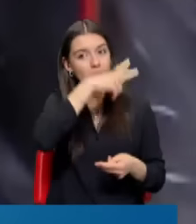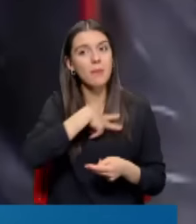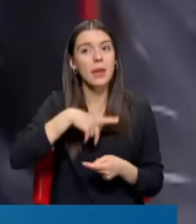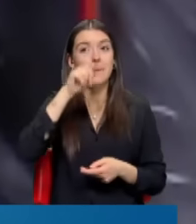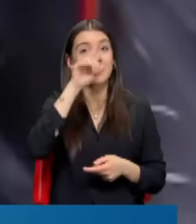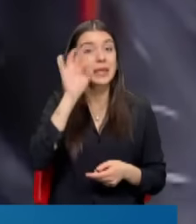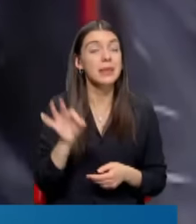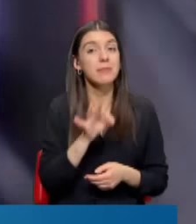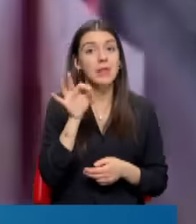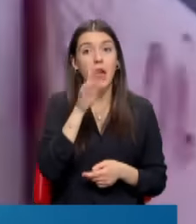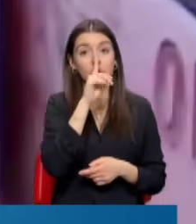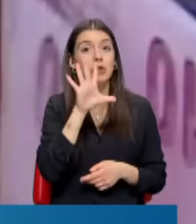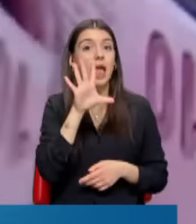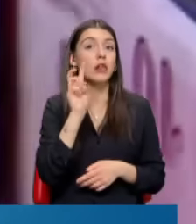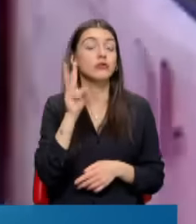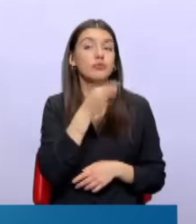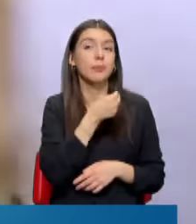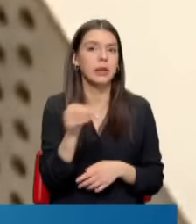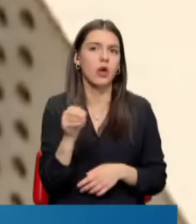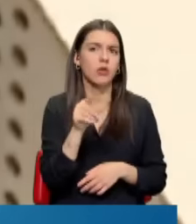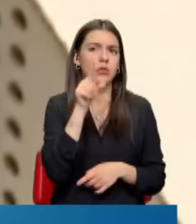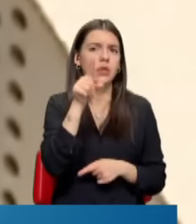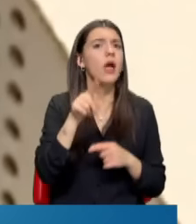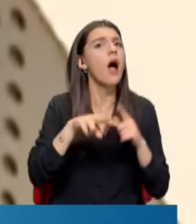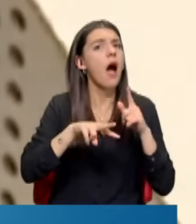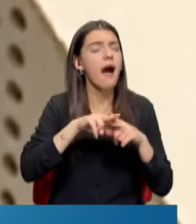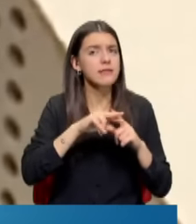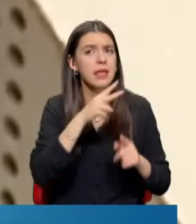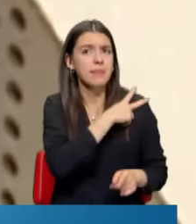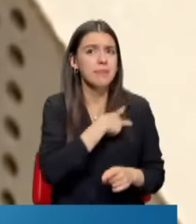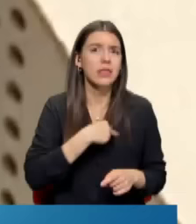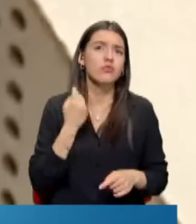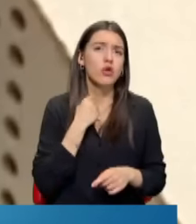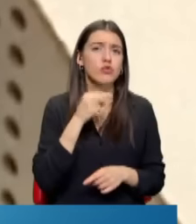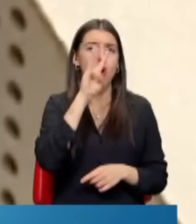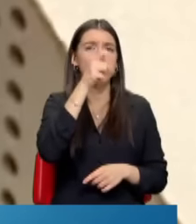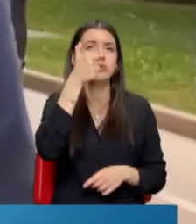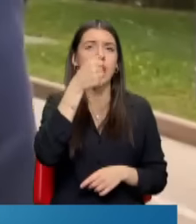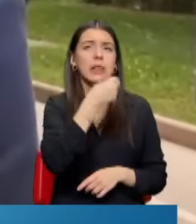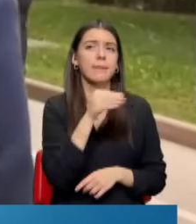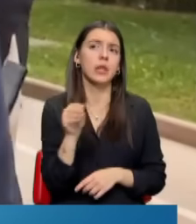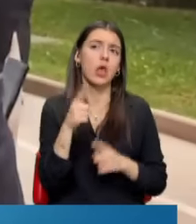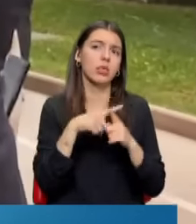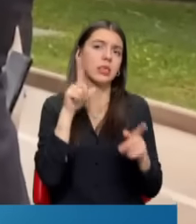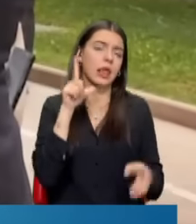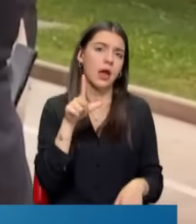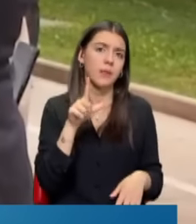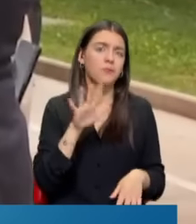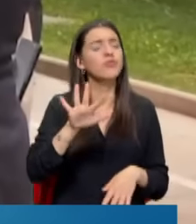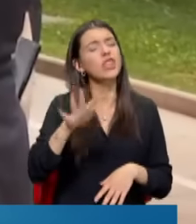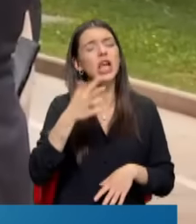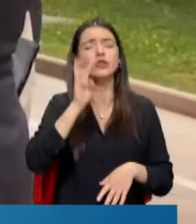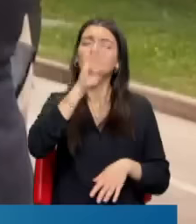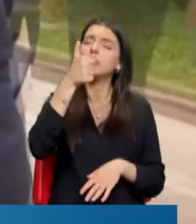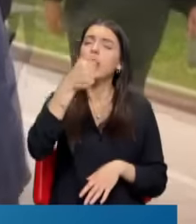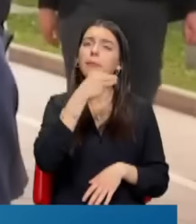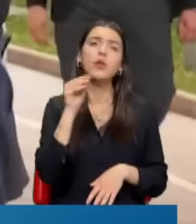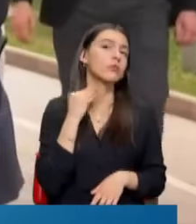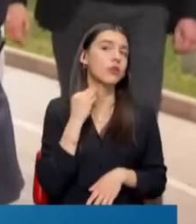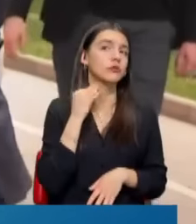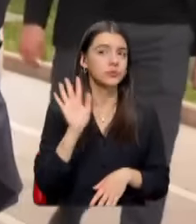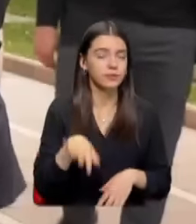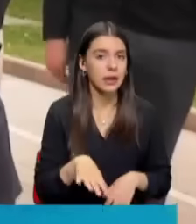milyon. Nüfusu 6 bin olan Ardahan Posof Belediyesi'nin borcu 36 milyon lira. Yaklaşık 36 milyon civar borcumuz çıktı.